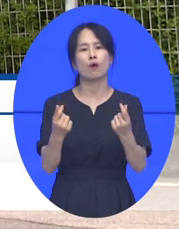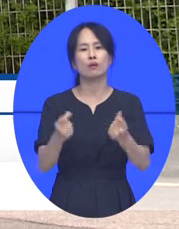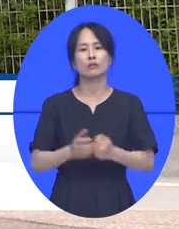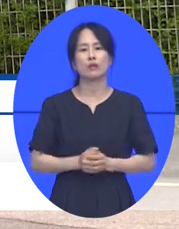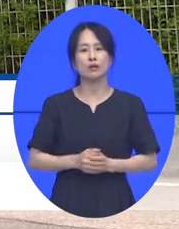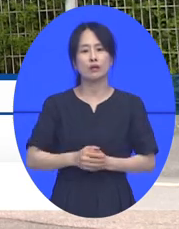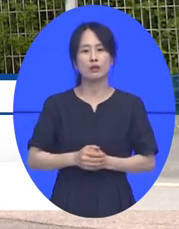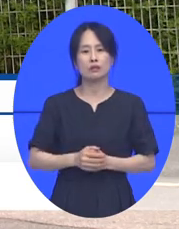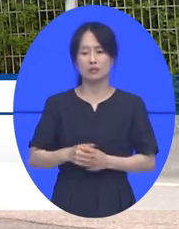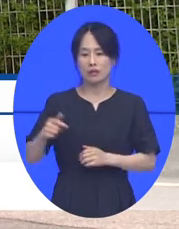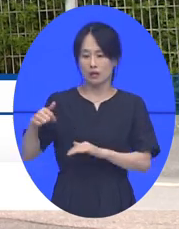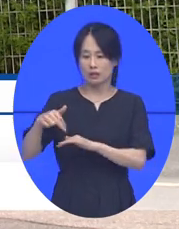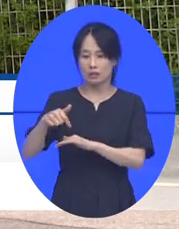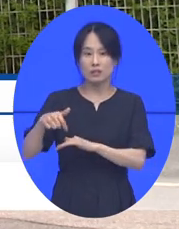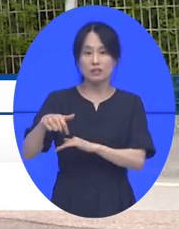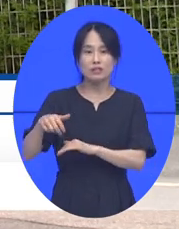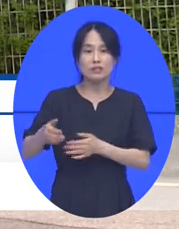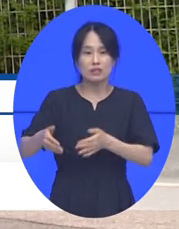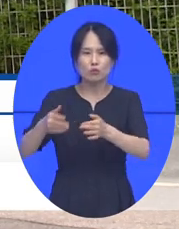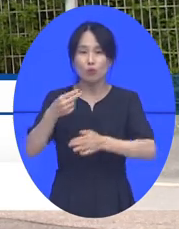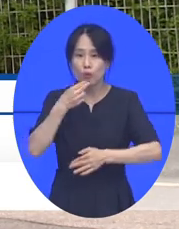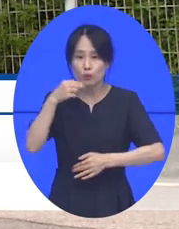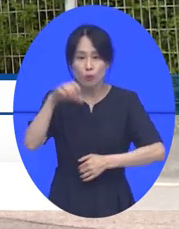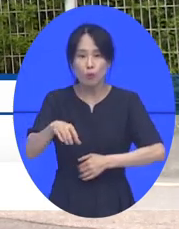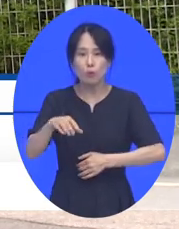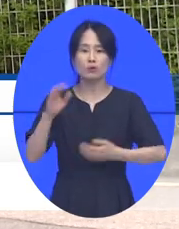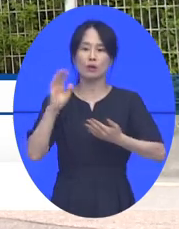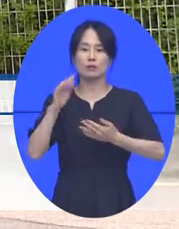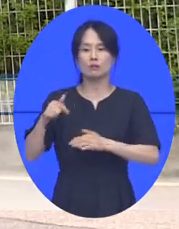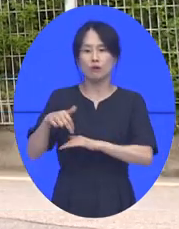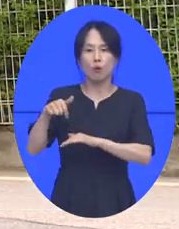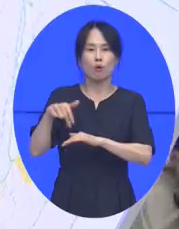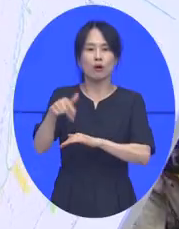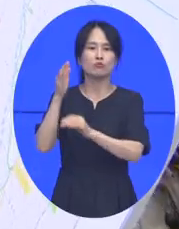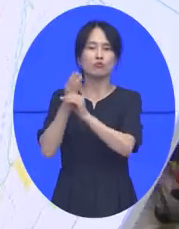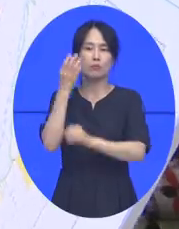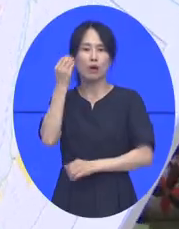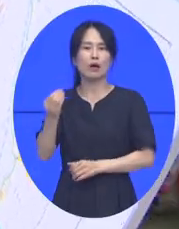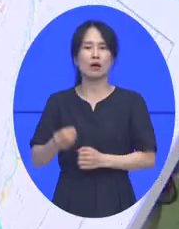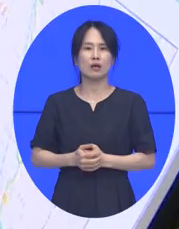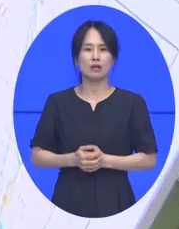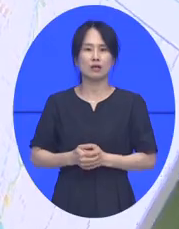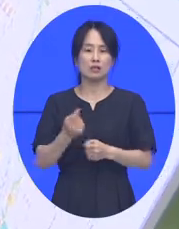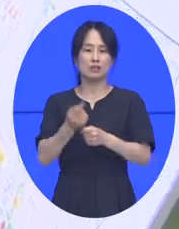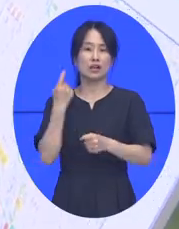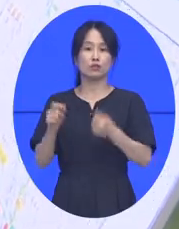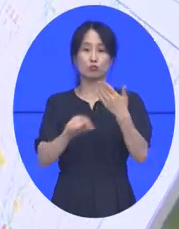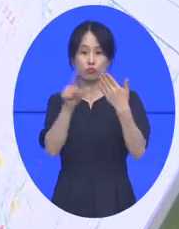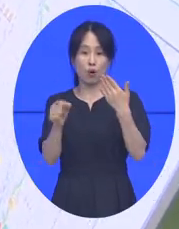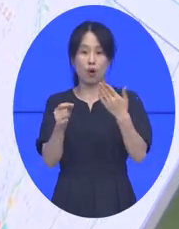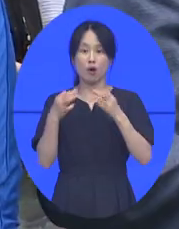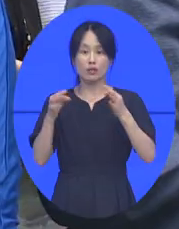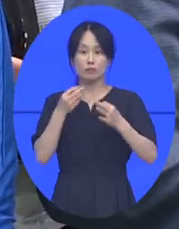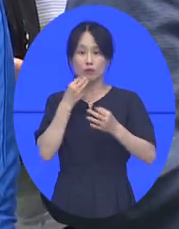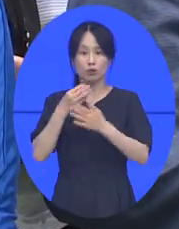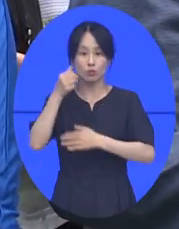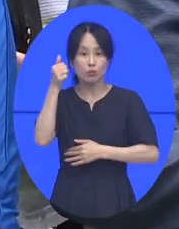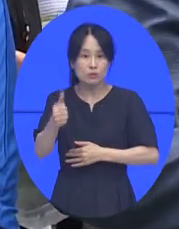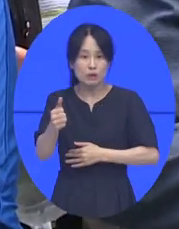와보면 정말 그 인도길도 없는 대로 학생들이 통합을 해야 되고 그러던 지난해 9월 김동현